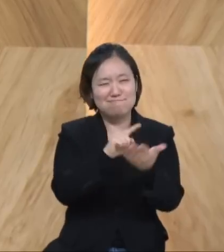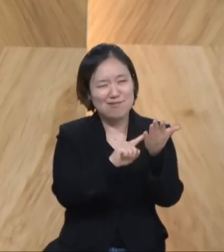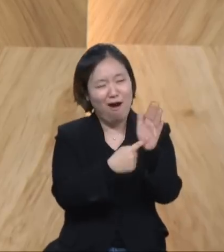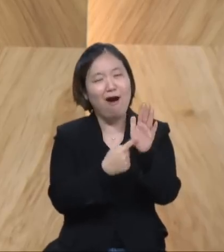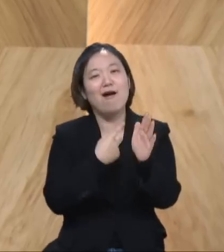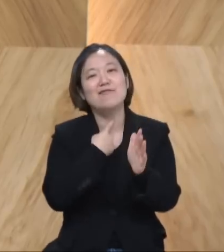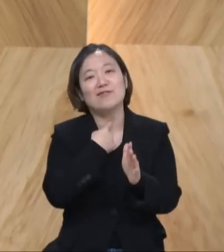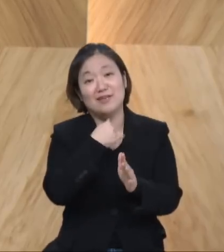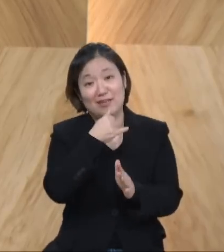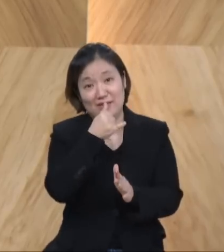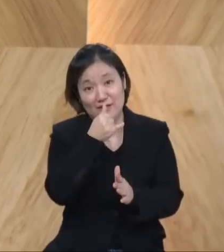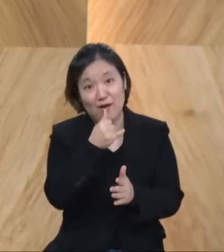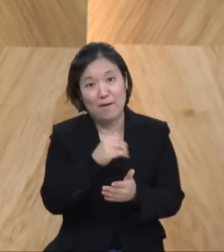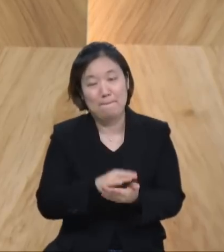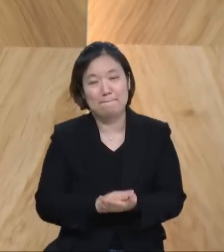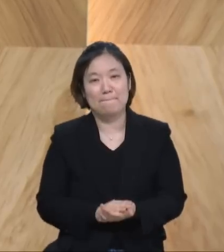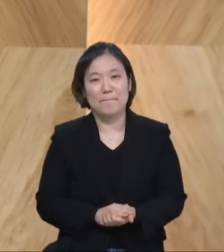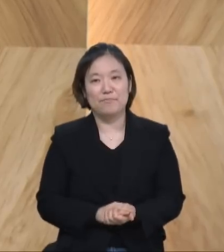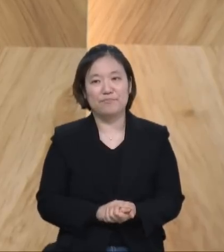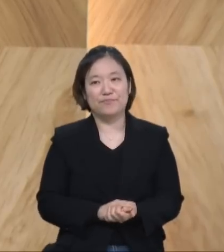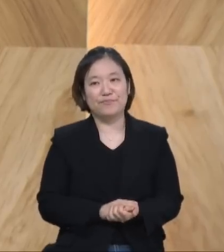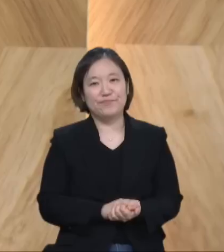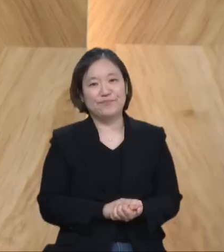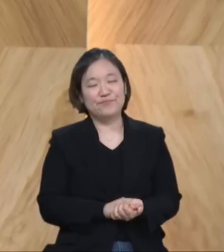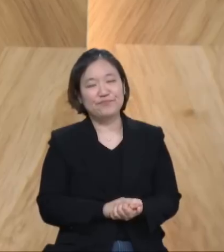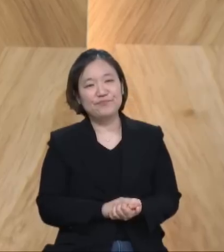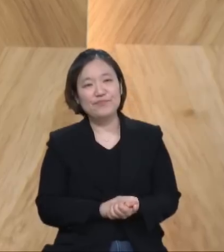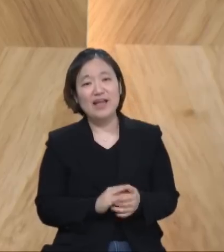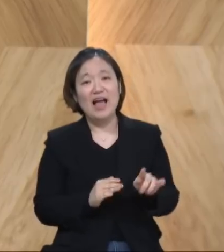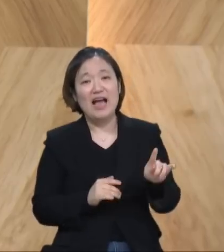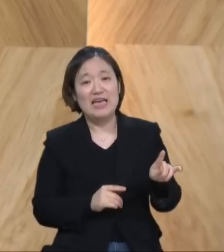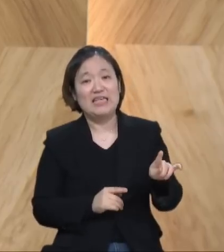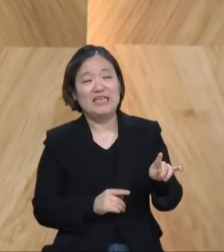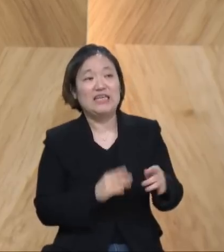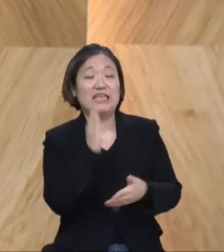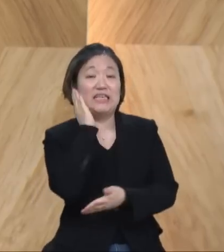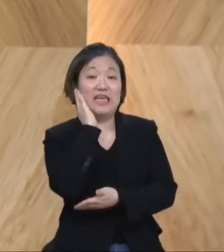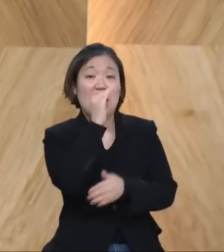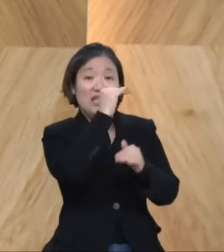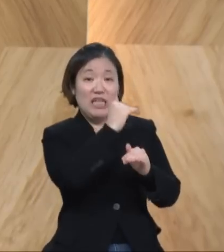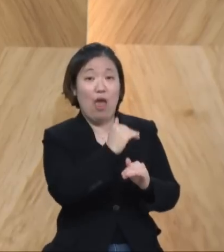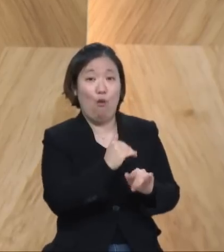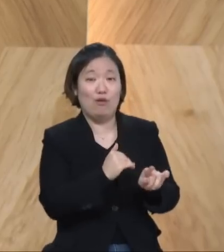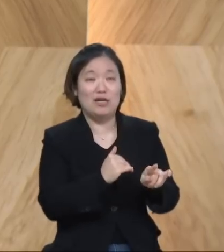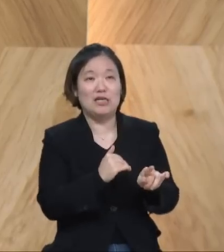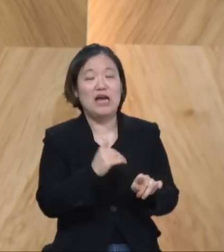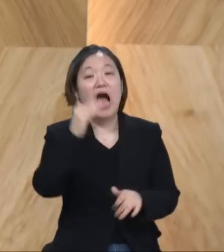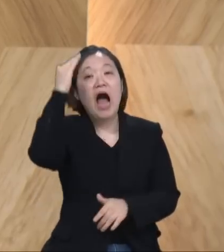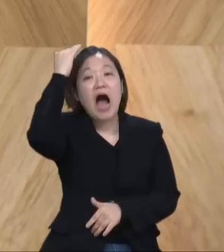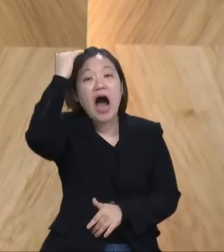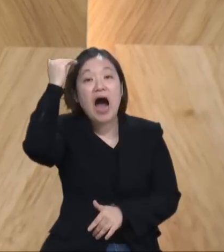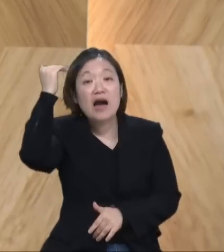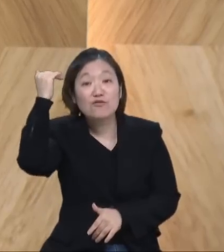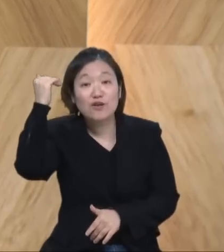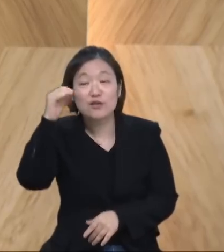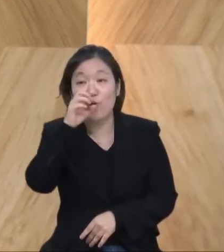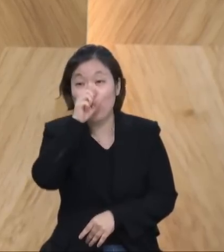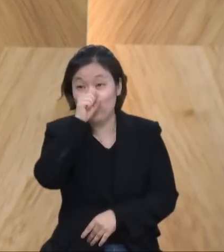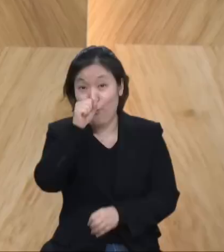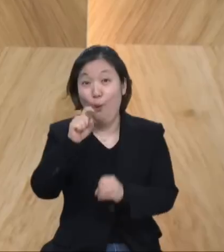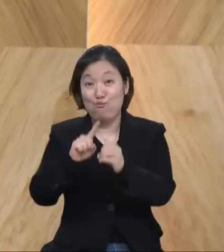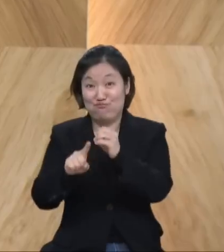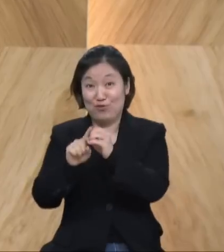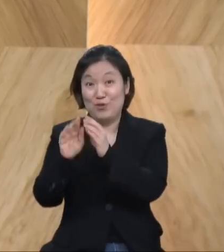그렇게 소개가 된 적이 있다고 합니다 예 그래서이 내용을 그 우리나라에서 좋은 불설을